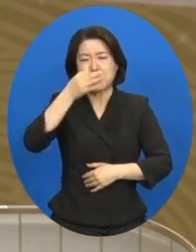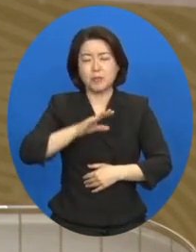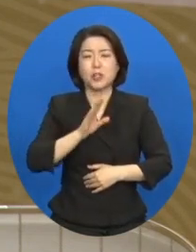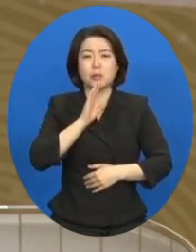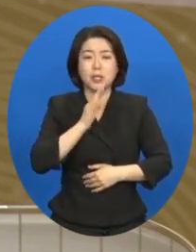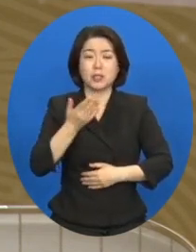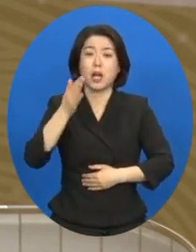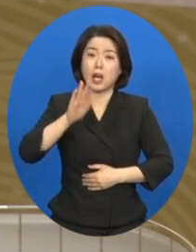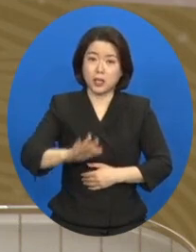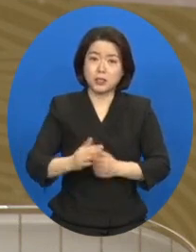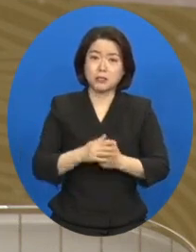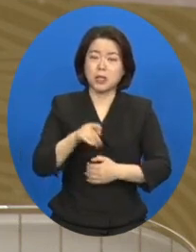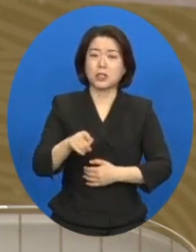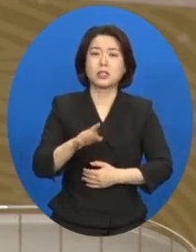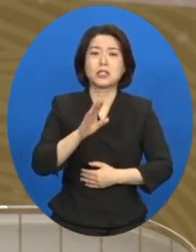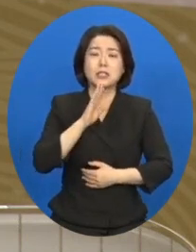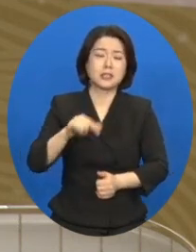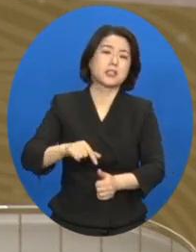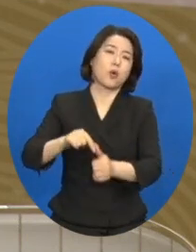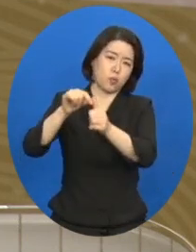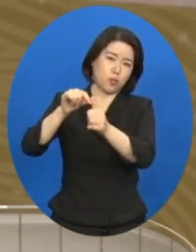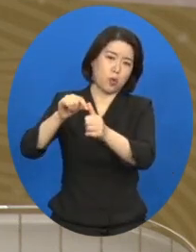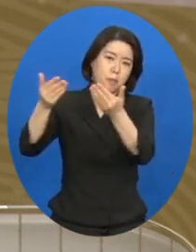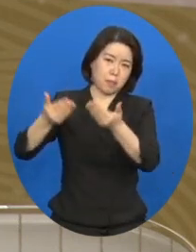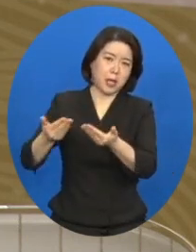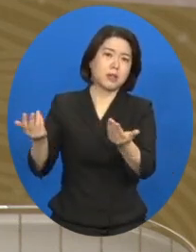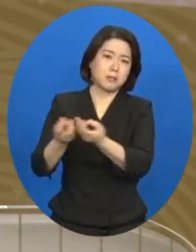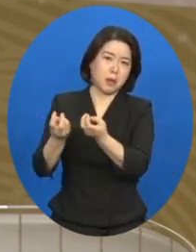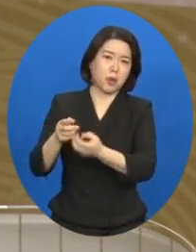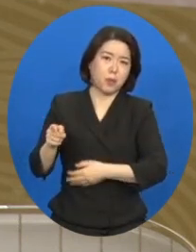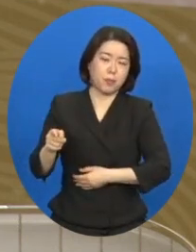그러나 그게 진짜 구원이에요.